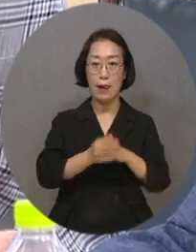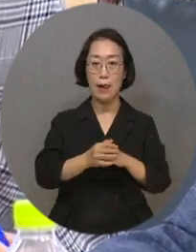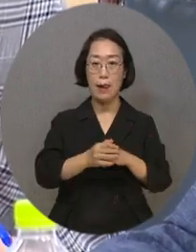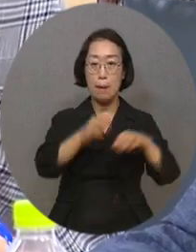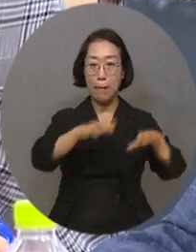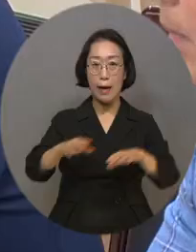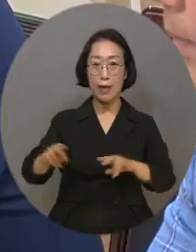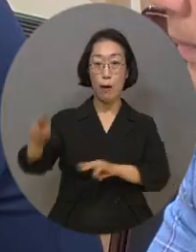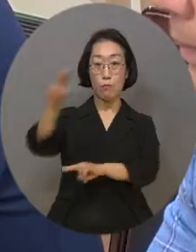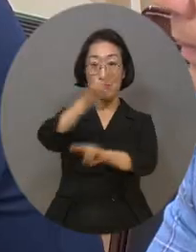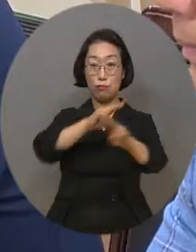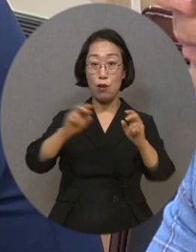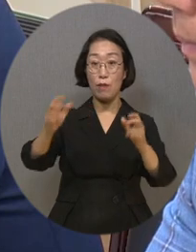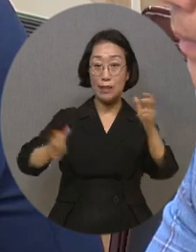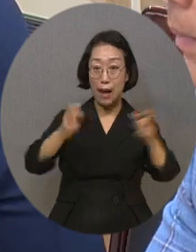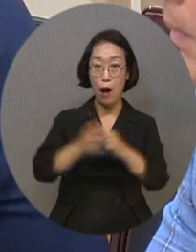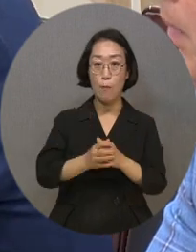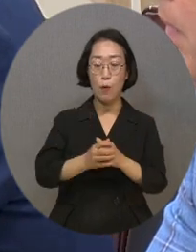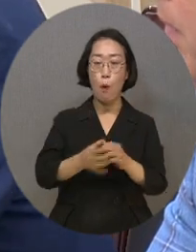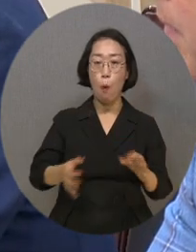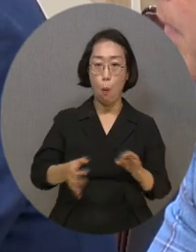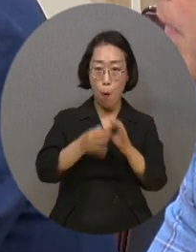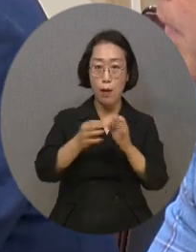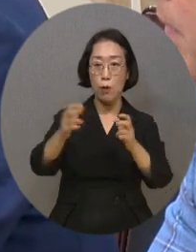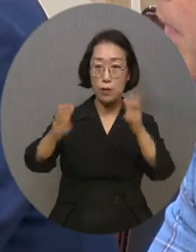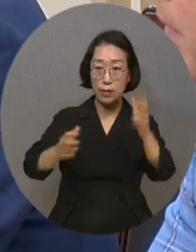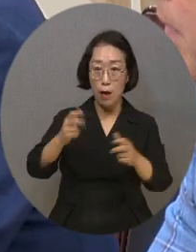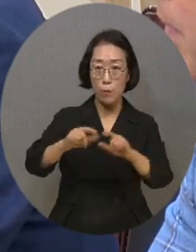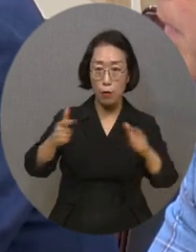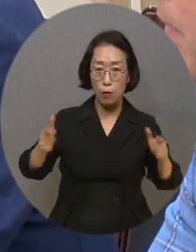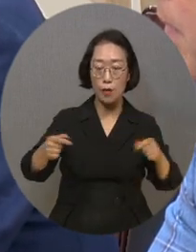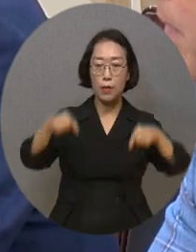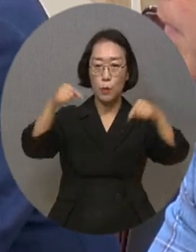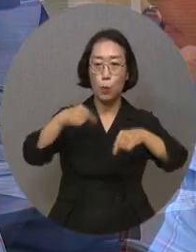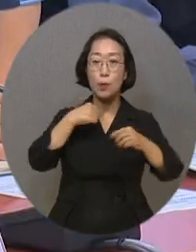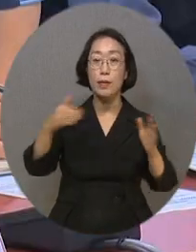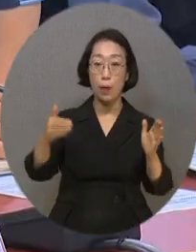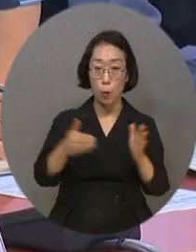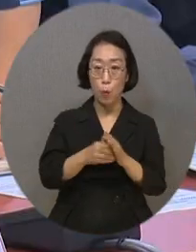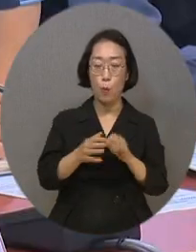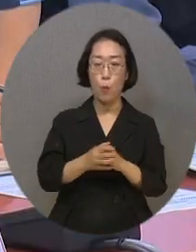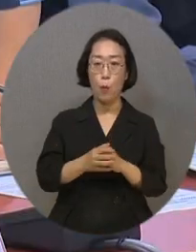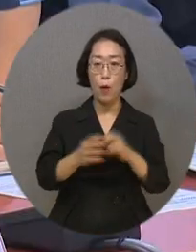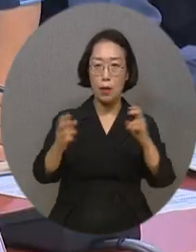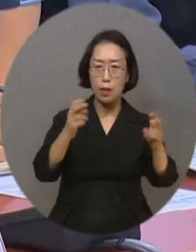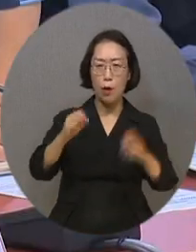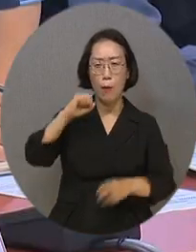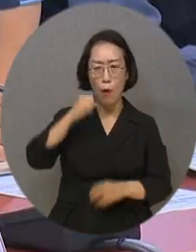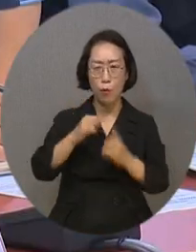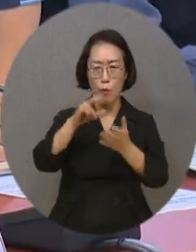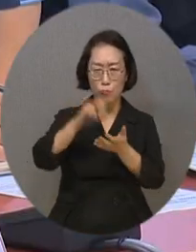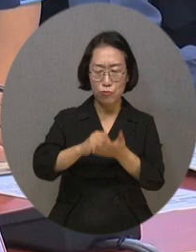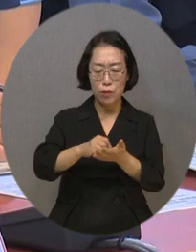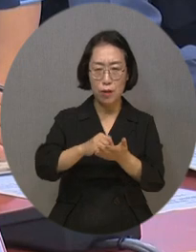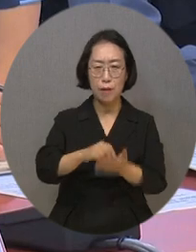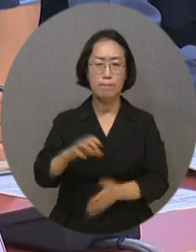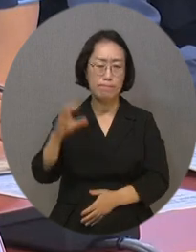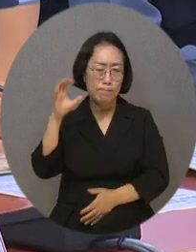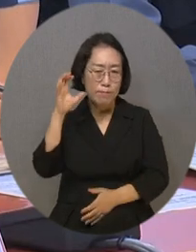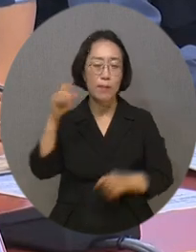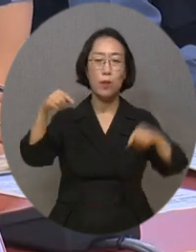추진 현황과 관련 사업 육성 지원 현황에 대한 논의가 이어졌으며 기업의 애로사항을 청취하는 시간을